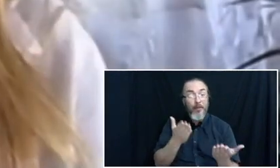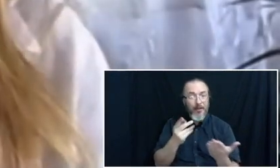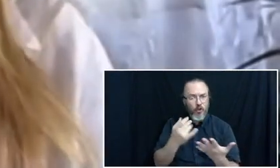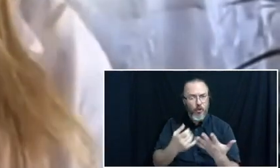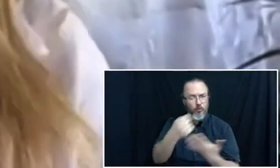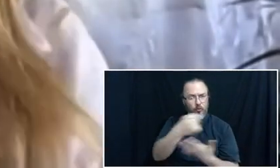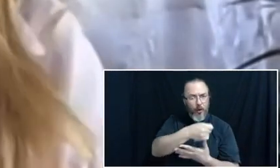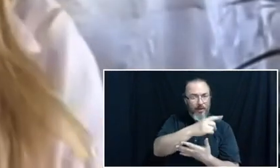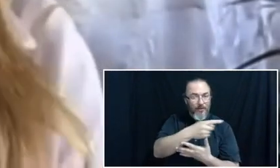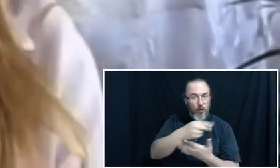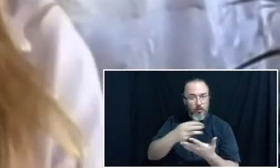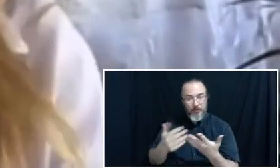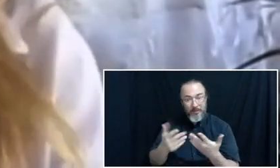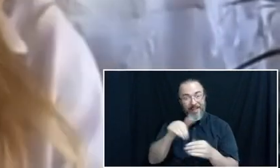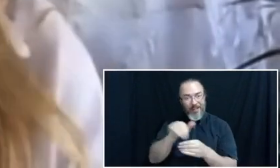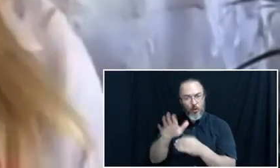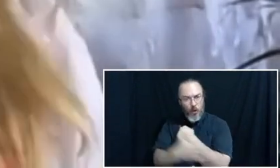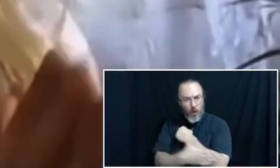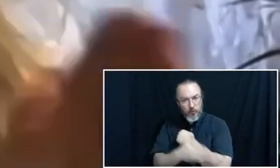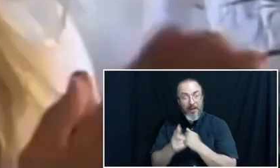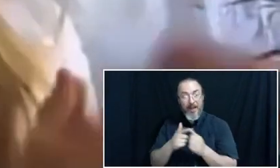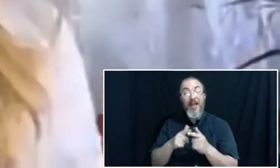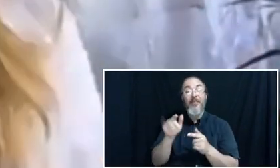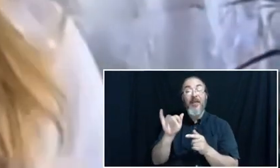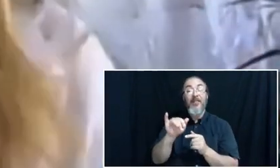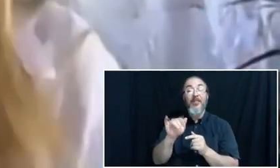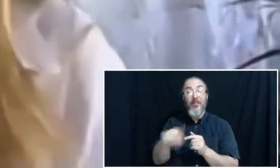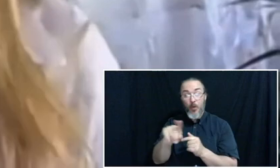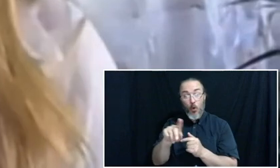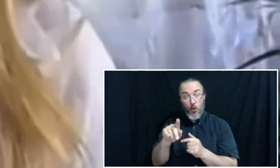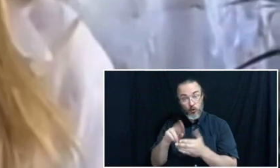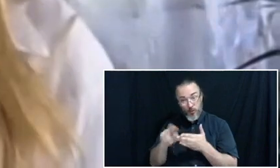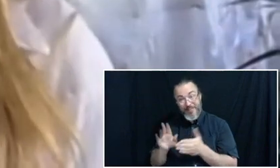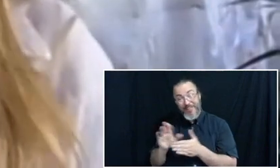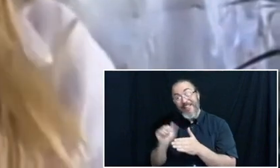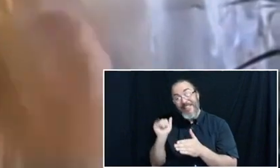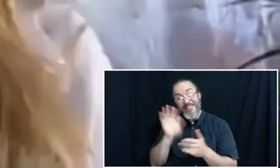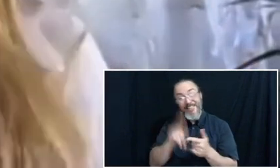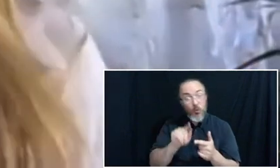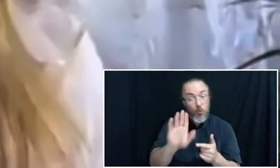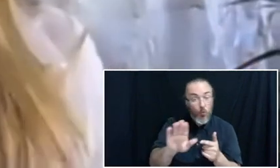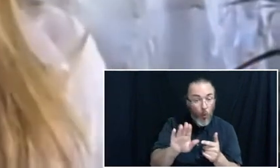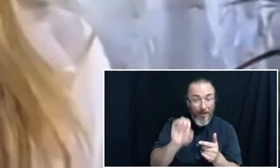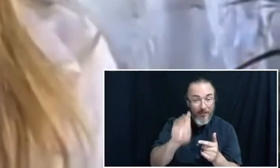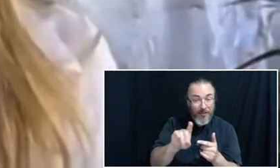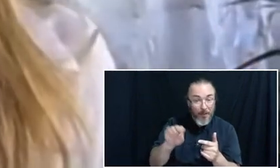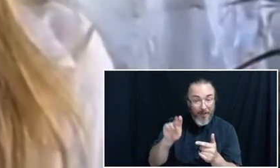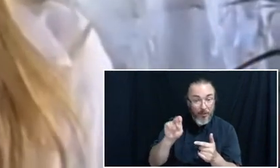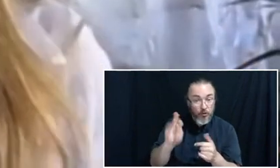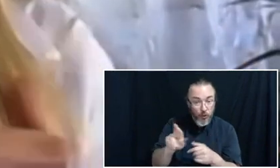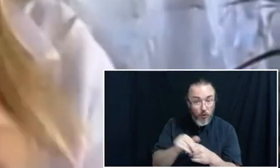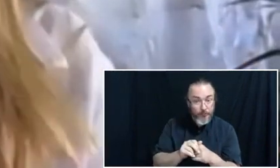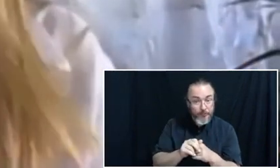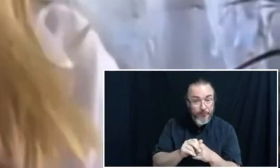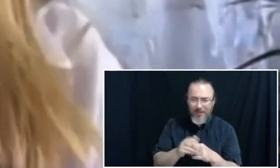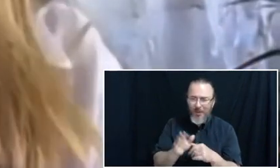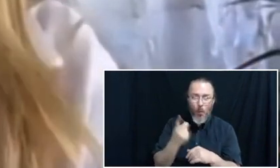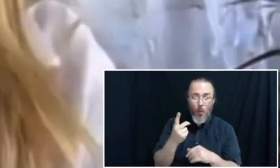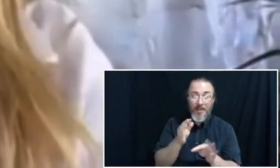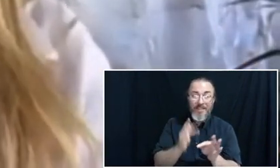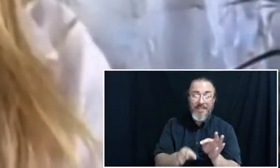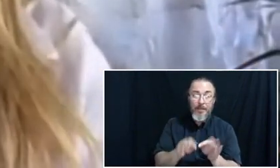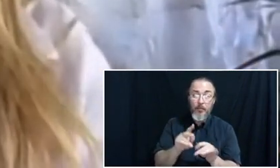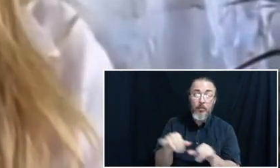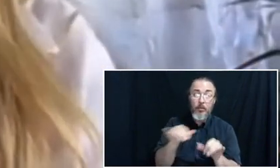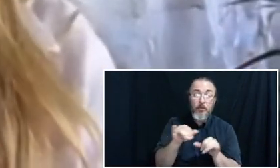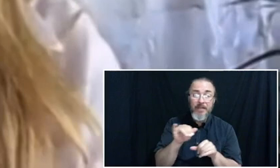GEM doit recevoir la priorité absolue dans votre pays. On vous invite à envoyer les résultats à votre ministre de l'Éducation. Il n'y a pas une seule réponse à la question